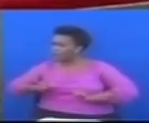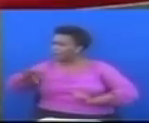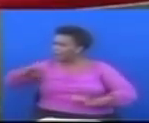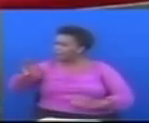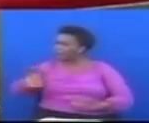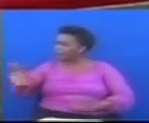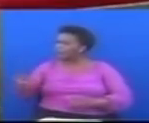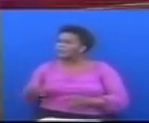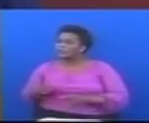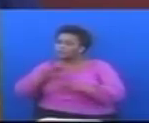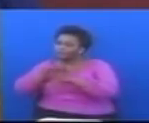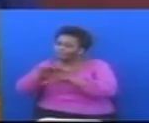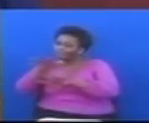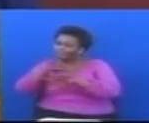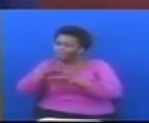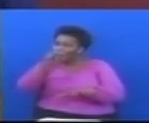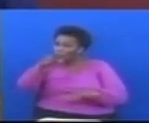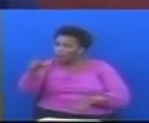sana.